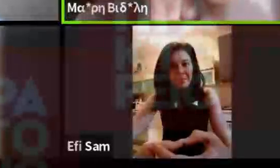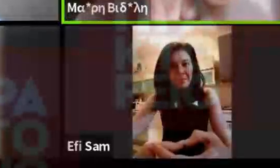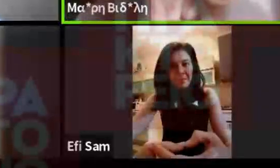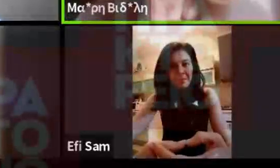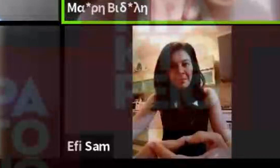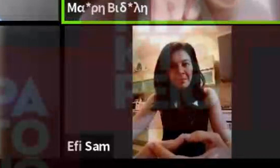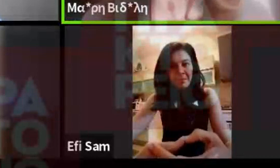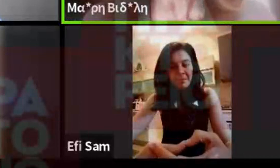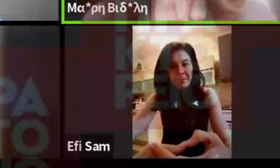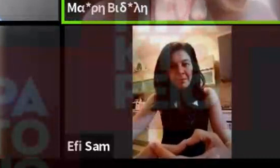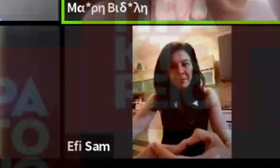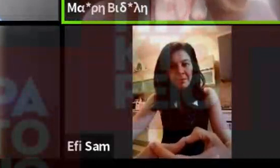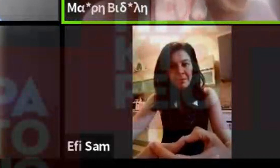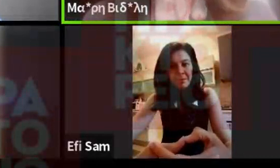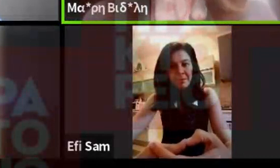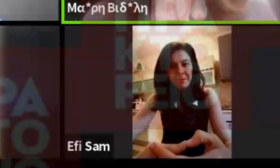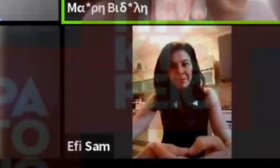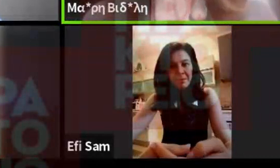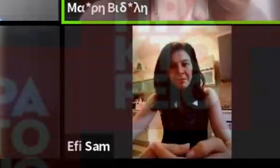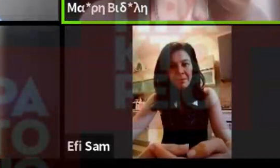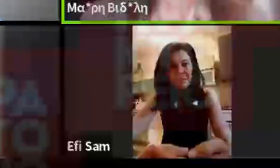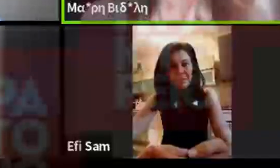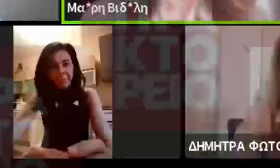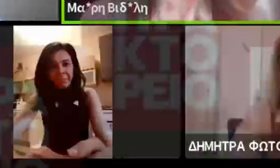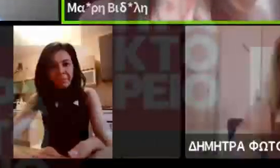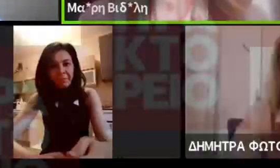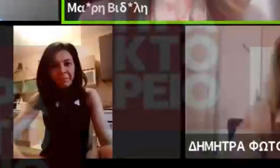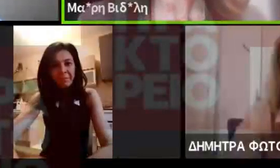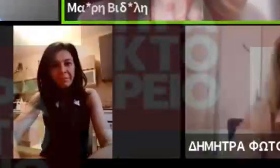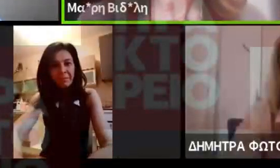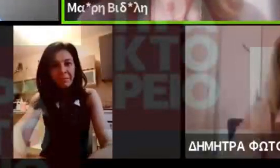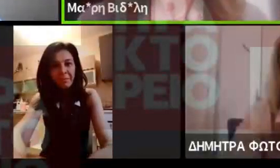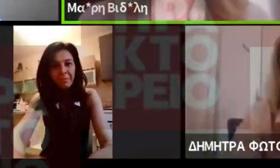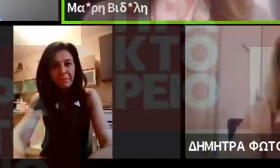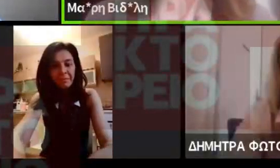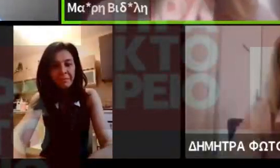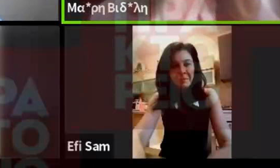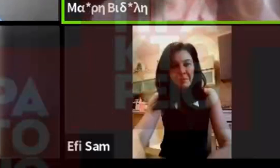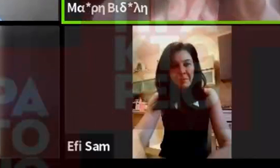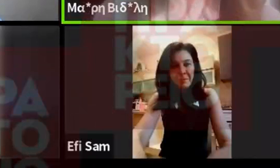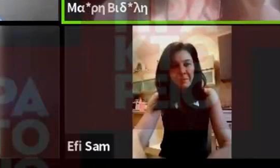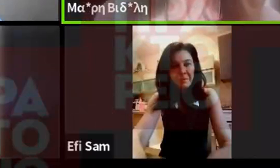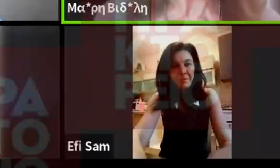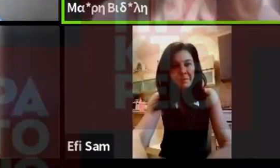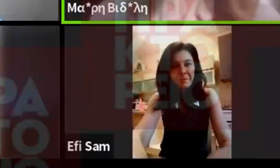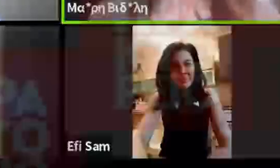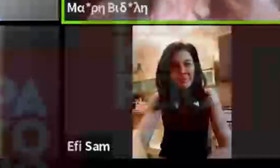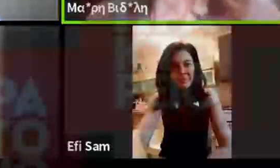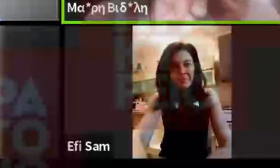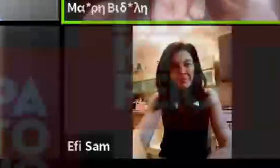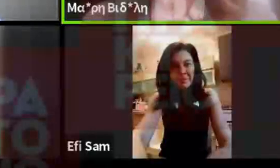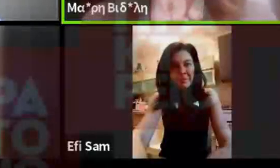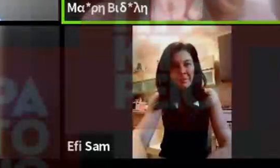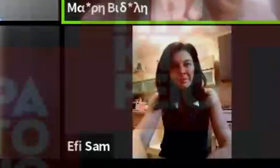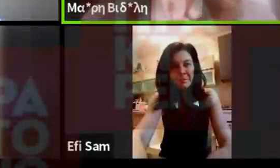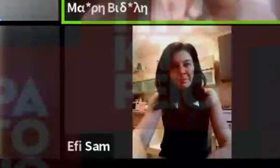τις εποχές. Δίνει τη δυνατότητα στον αναγνώστη να συνδιαλέγεται με τον συγγραφέα και με το κείμενο, σπάζοντας τα όρια του χρόνου και του χώρου.